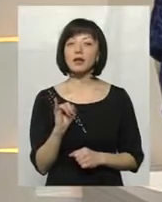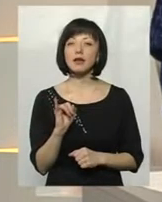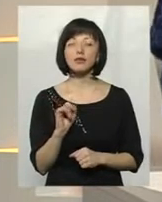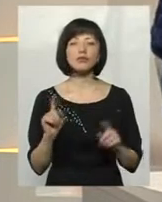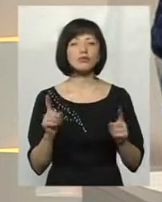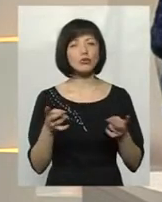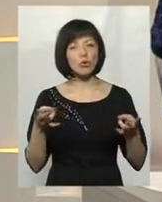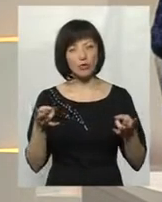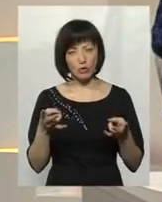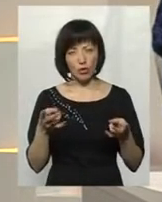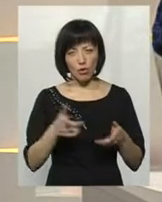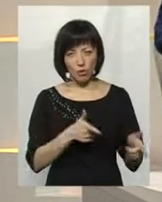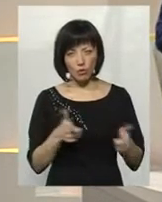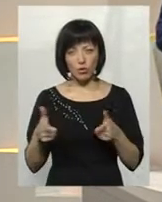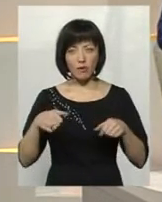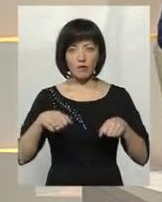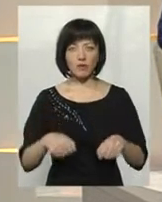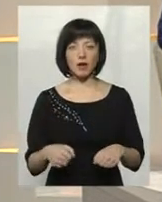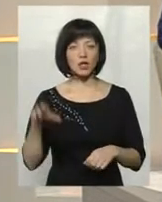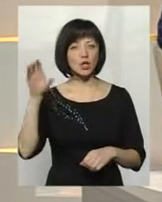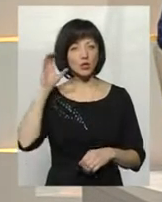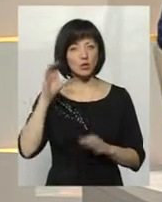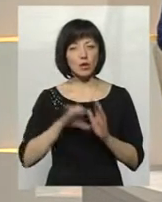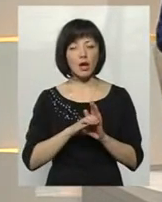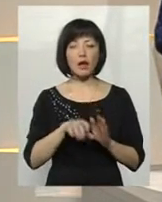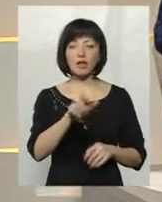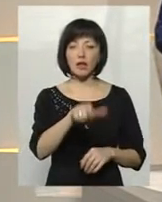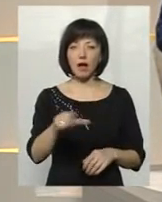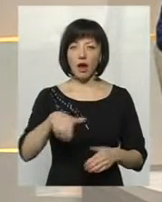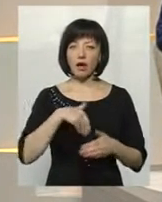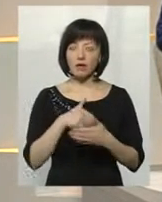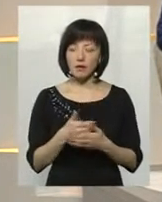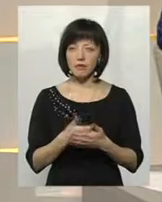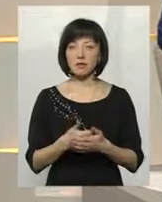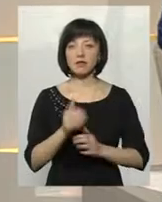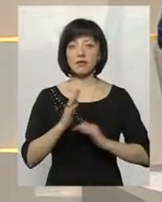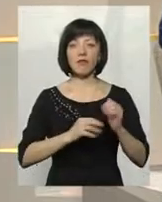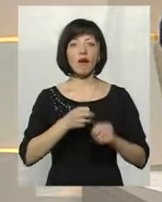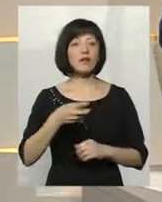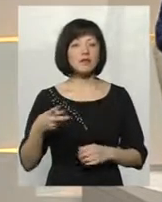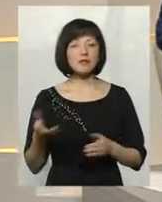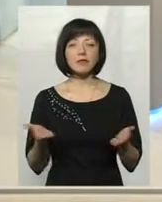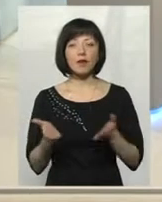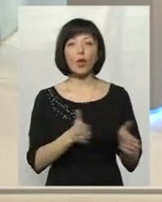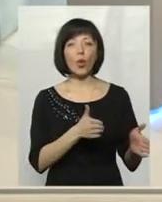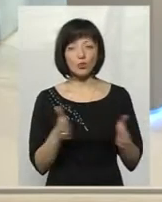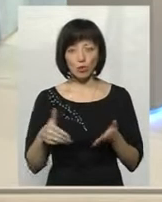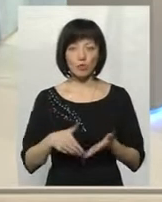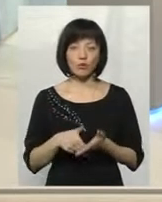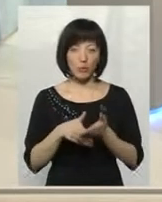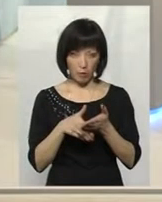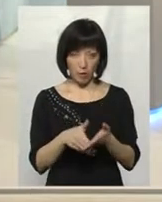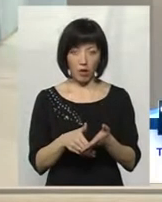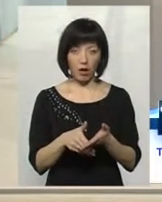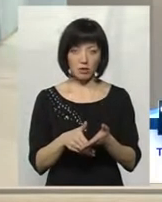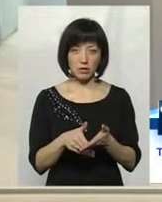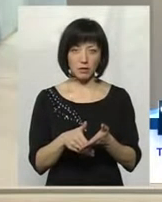чи готова нині влада слухати громадських активістів, фахівців, які готові допомагати